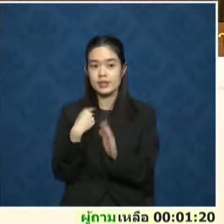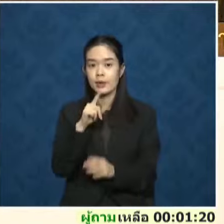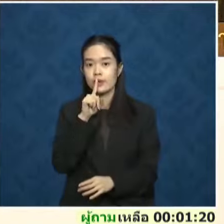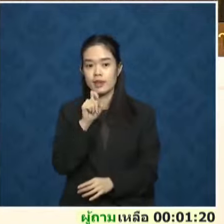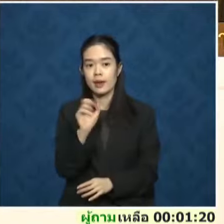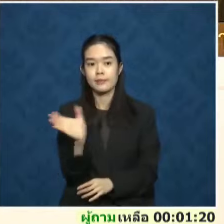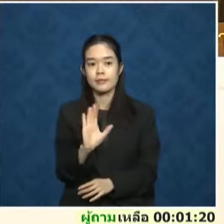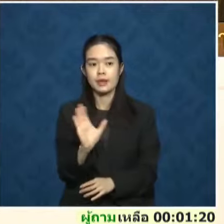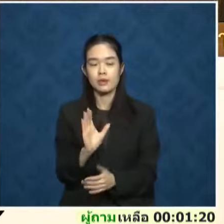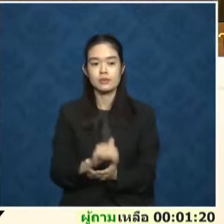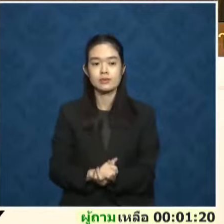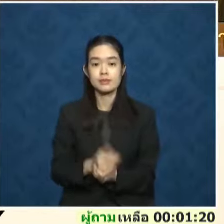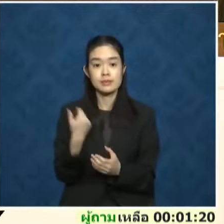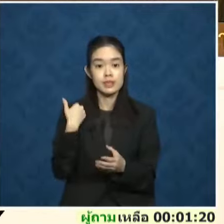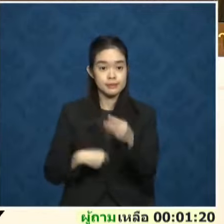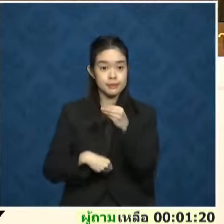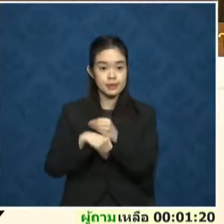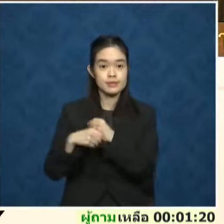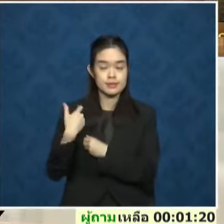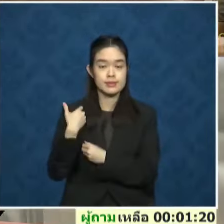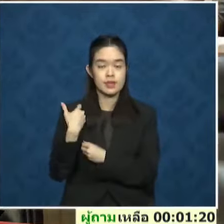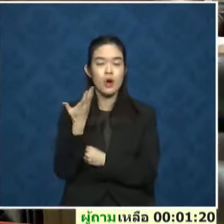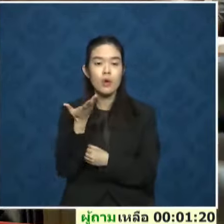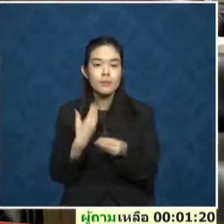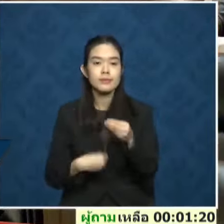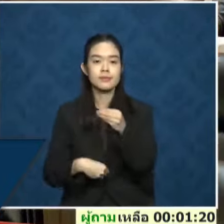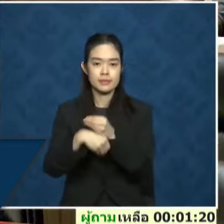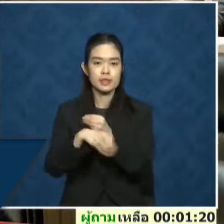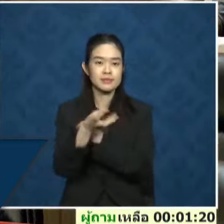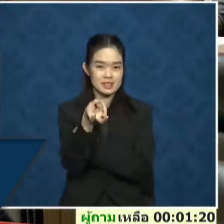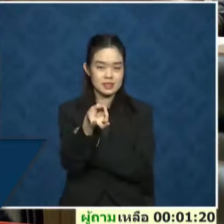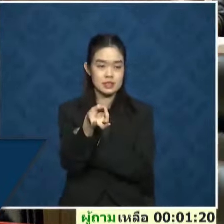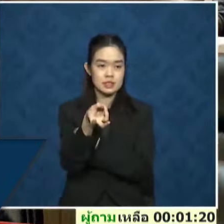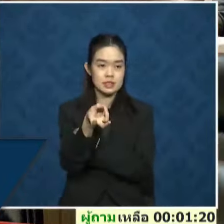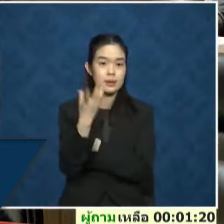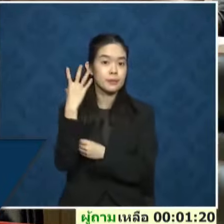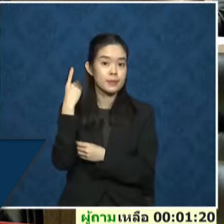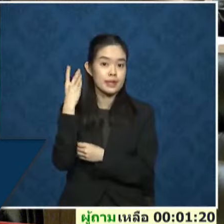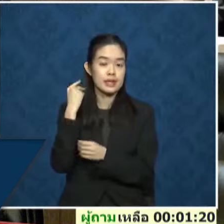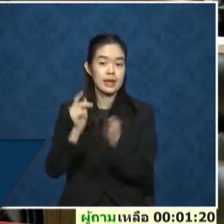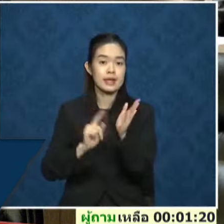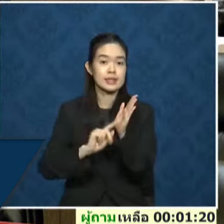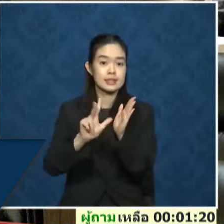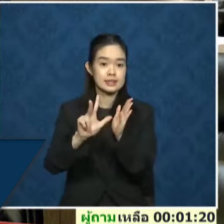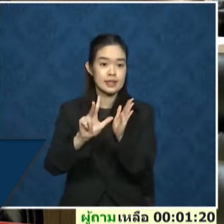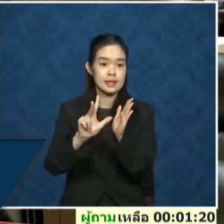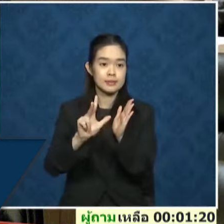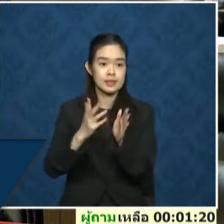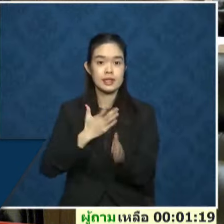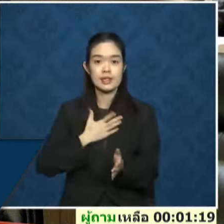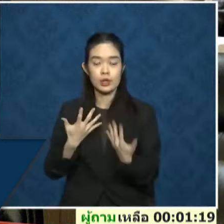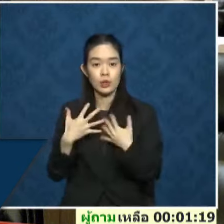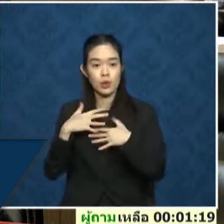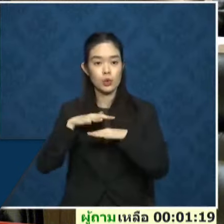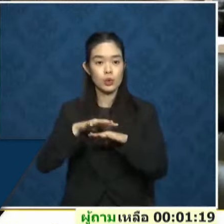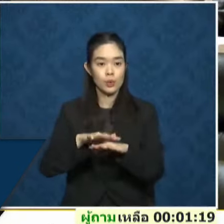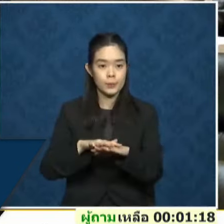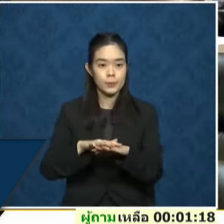ครับ ขอเสนอแนะนิดเดียวค่ะจริงๆคำถามที่3เมื่อกี้ดิฉันมีส่วนหนึ่งก็คืออยากจะ